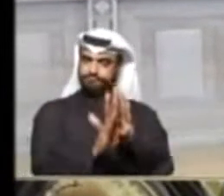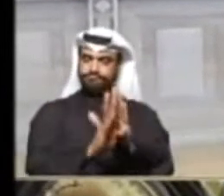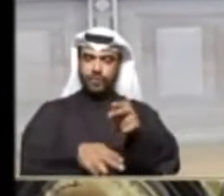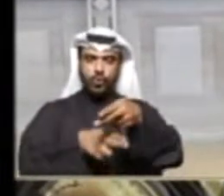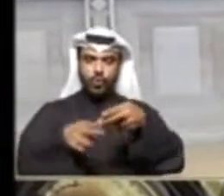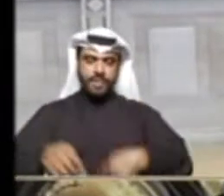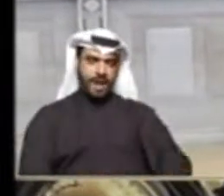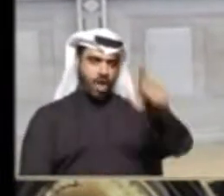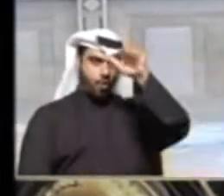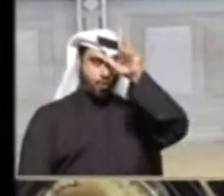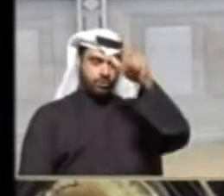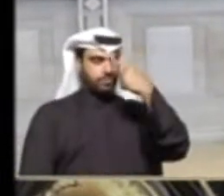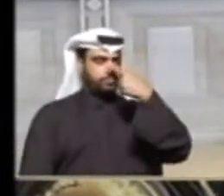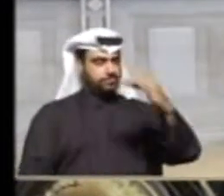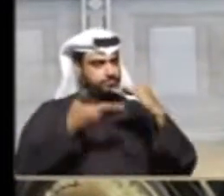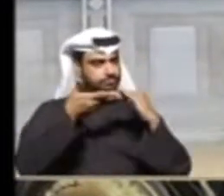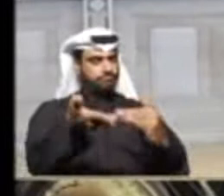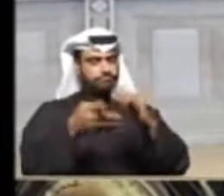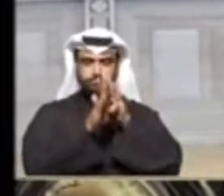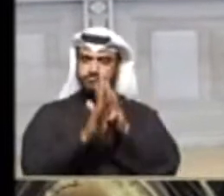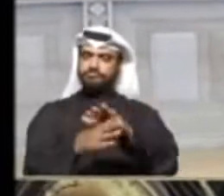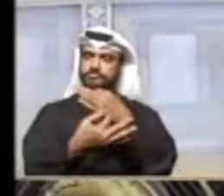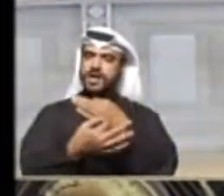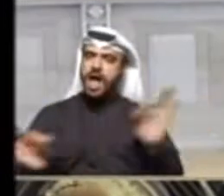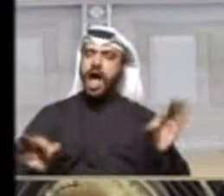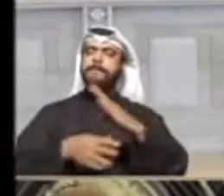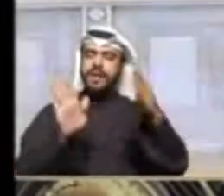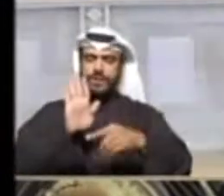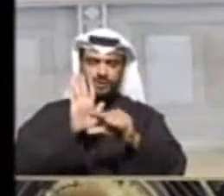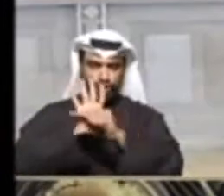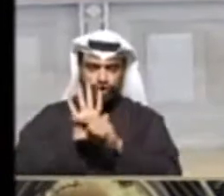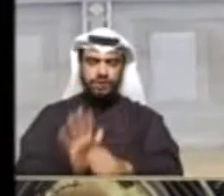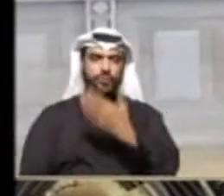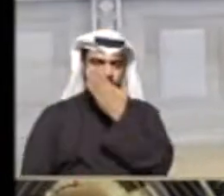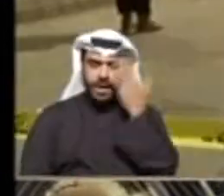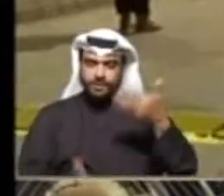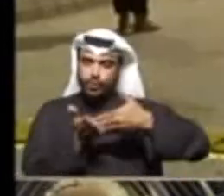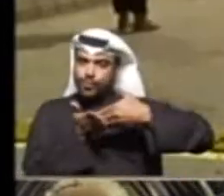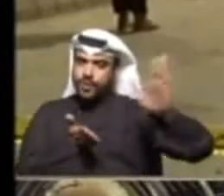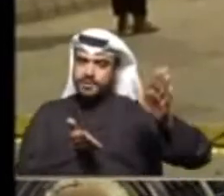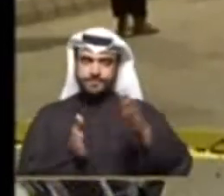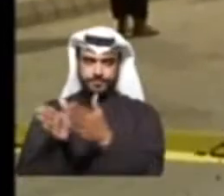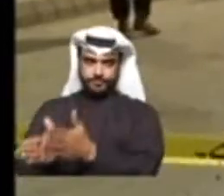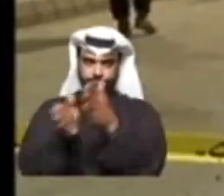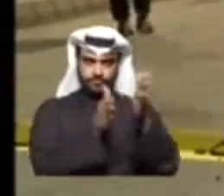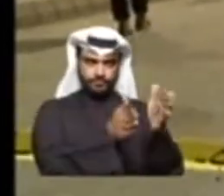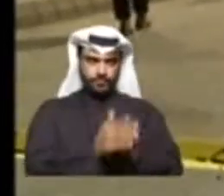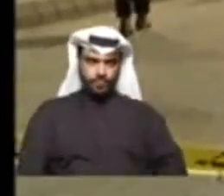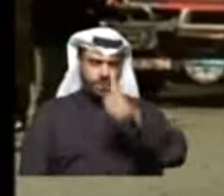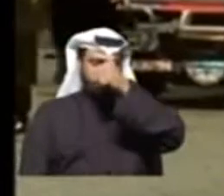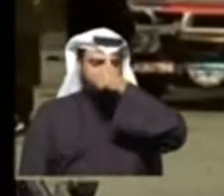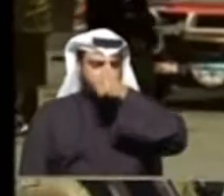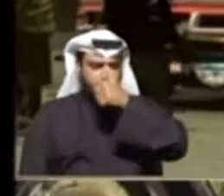للمملكة الشقيقة ودعم كل جهد يسهم في مواجهة آفة الإرهاب والقضاء عليها. وأدان مجلس الوزراء